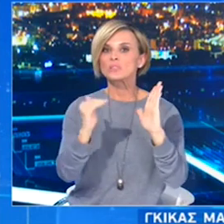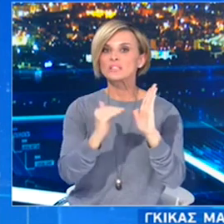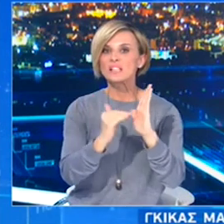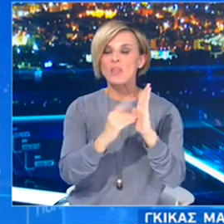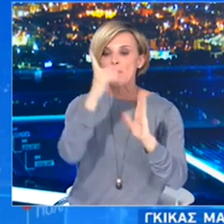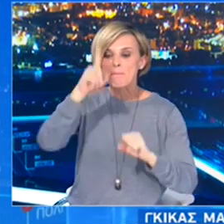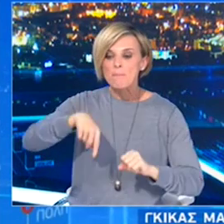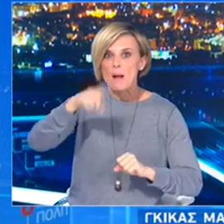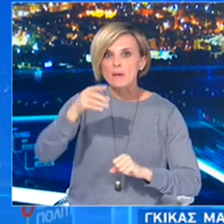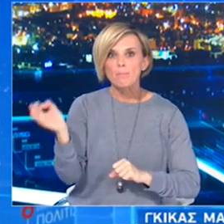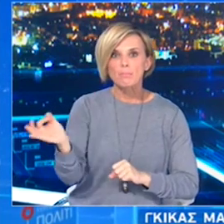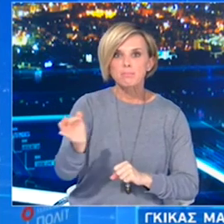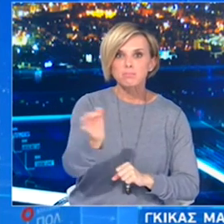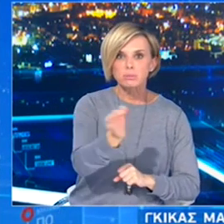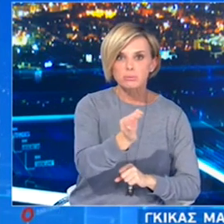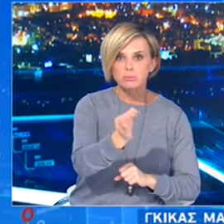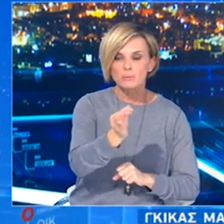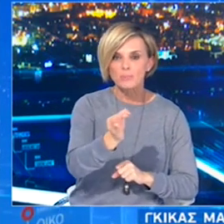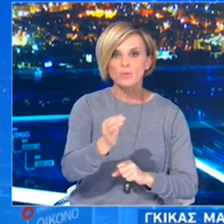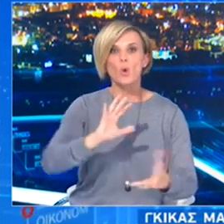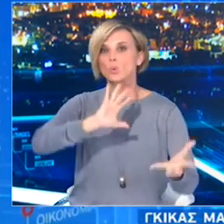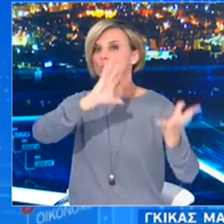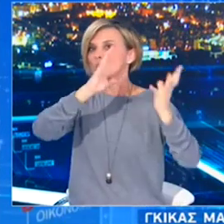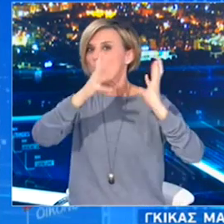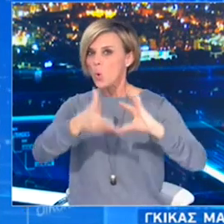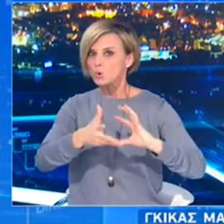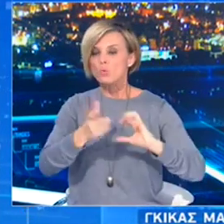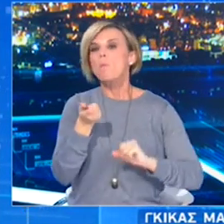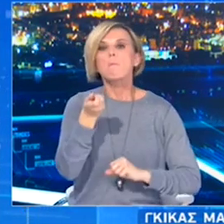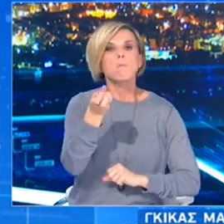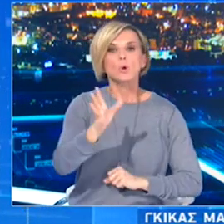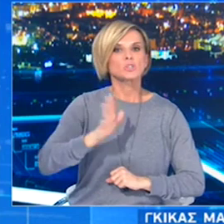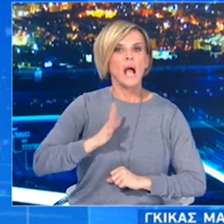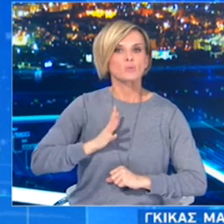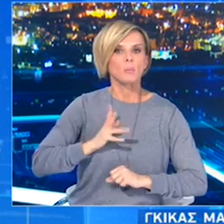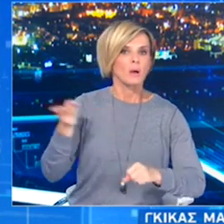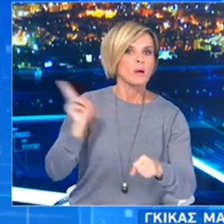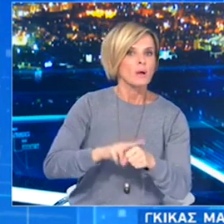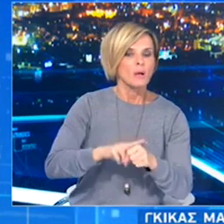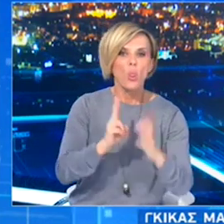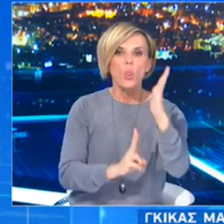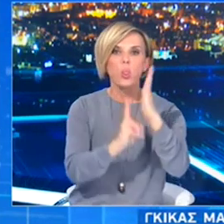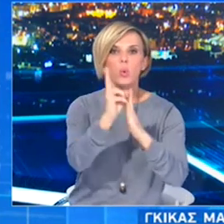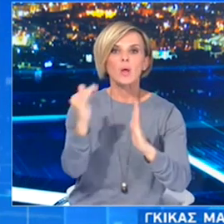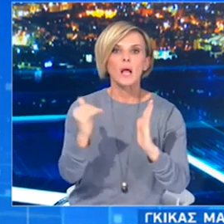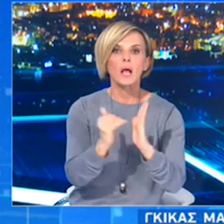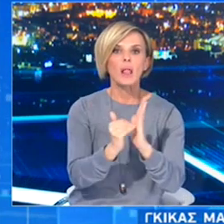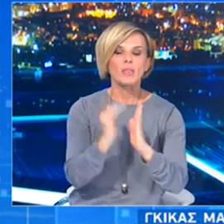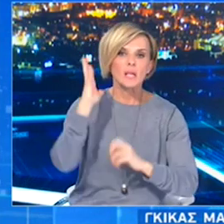Συγχρόνως, ο αριθμός των ατόμων που καταλήγουν με SARS-CoV-2 φαίνεται ότι έχει πλέον σταθεροποιηθεί περίπου στις 12.000 ανά ημέρα.